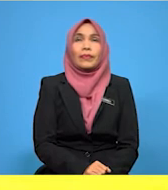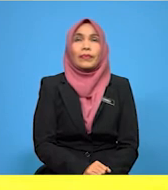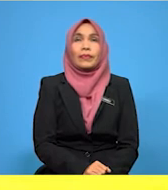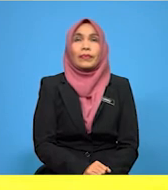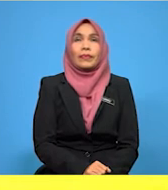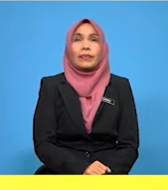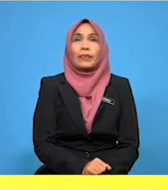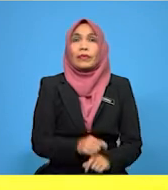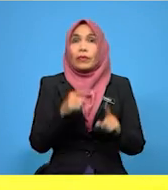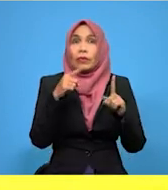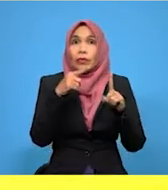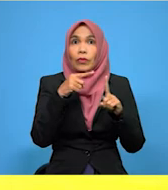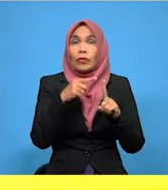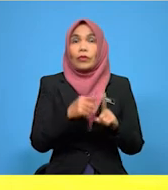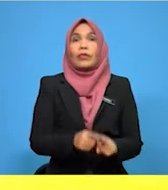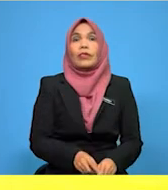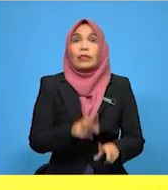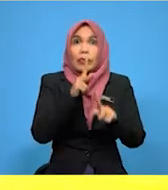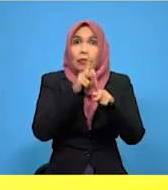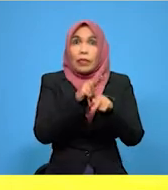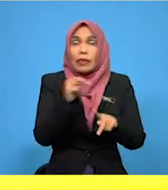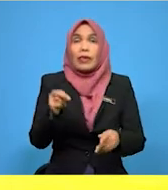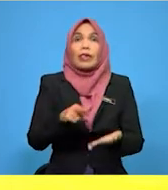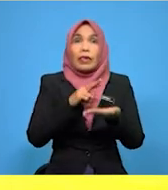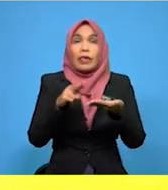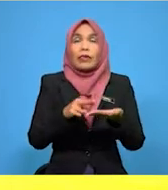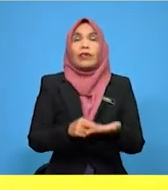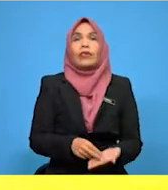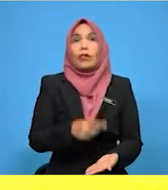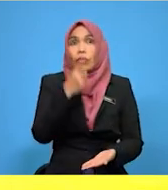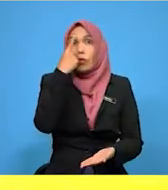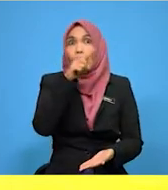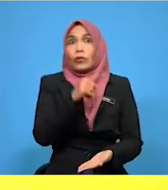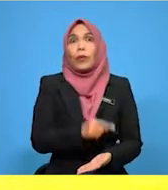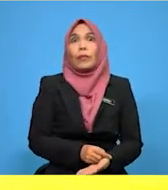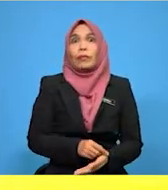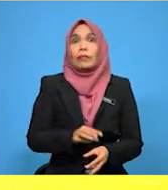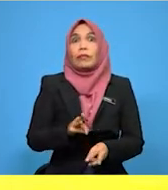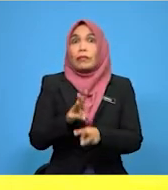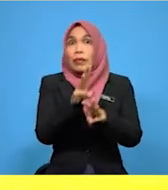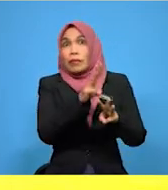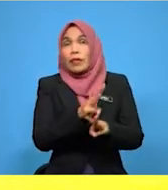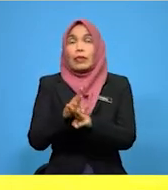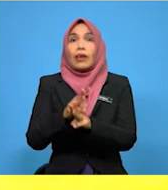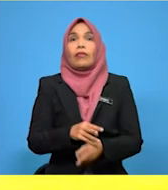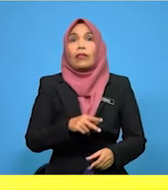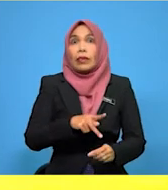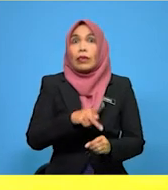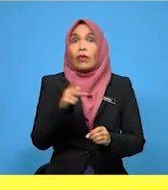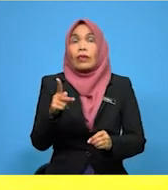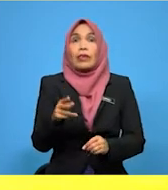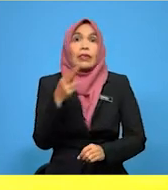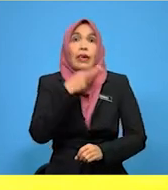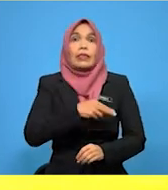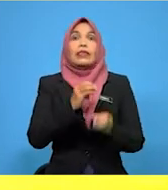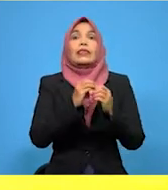Tujuan penyimpanan rekod ini adalah untuk memantau pengeluaran hasil telur secara harian dan juga